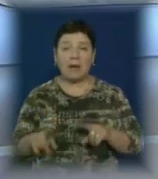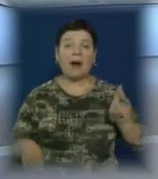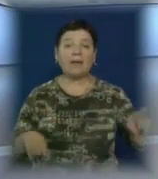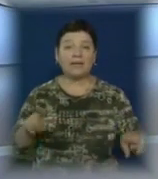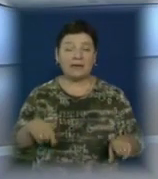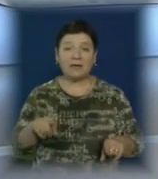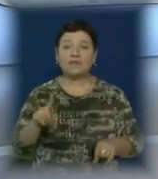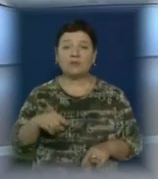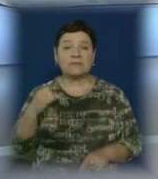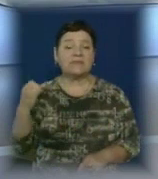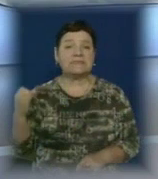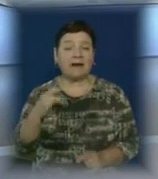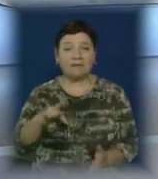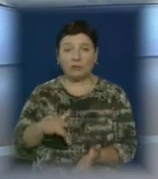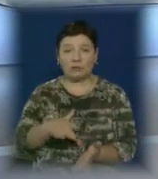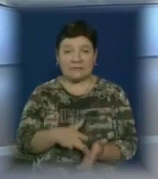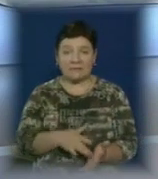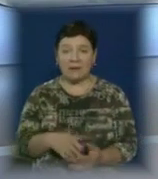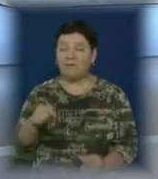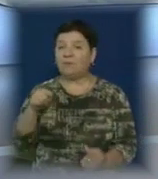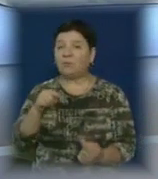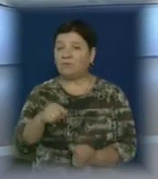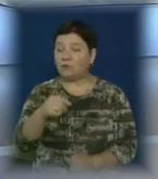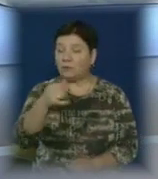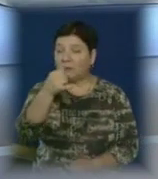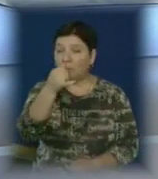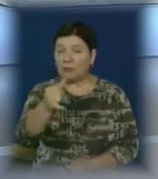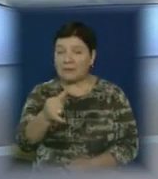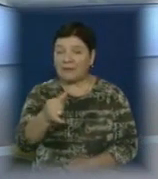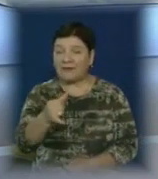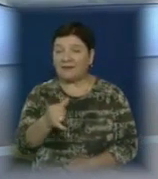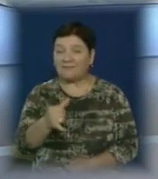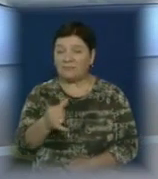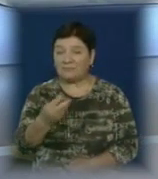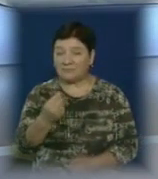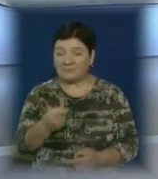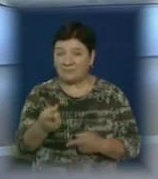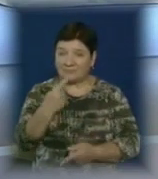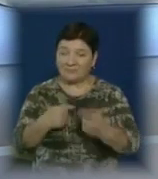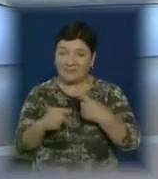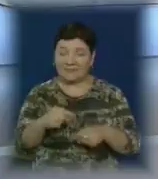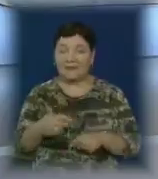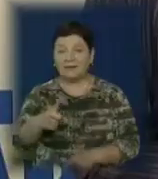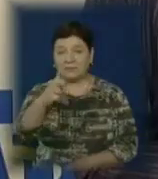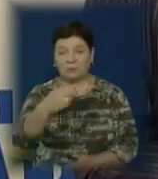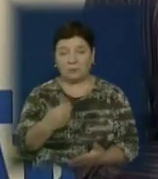і зовсім не цікавили туристів. Відповідно, не могли окупитись і паразитували на державному фінансуванні.